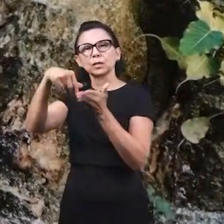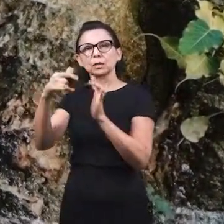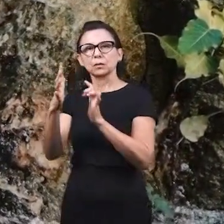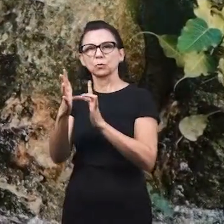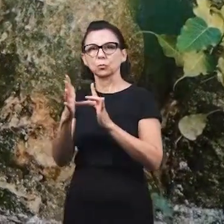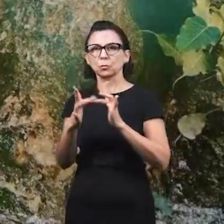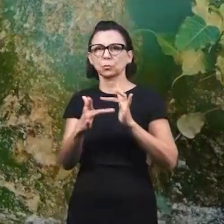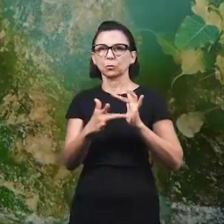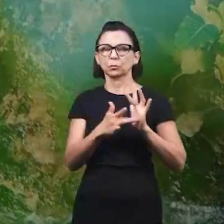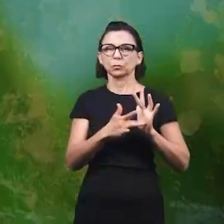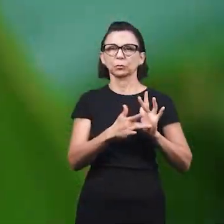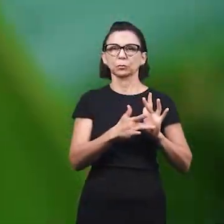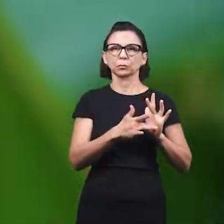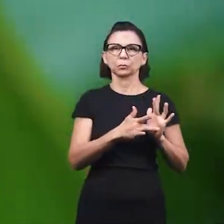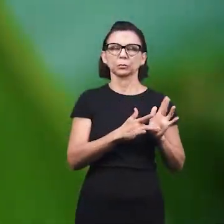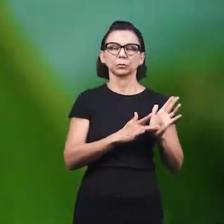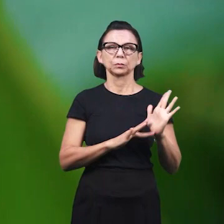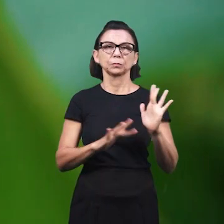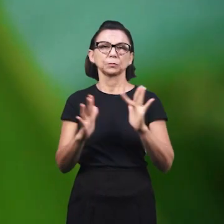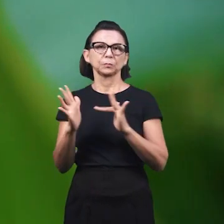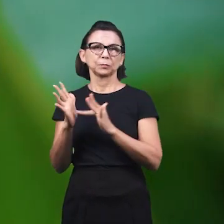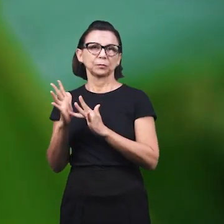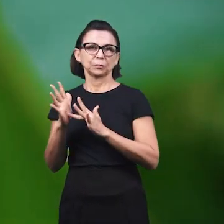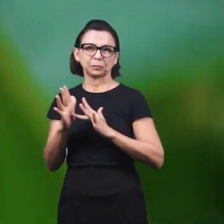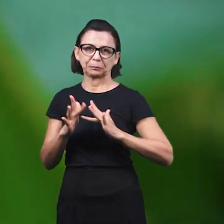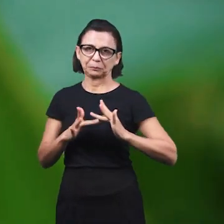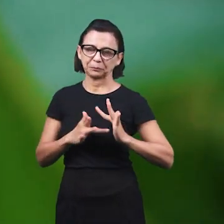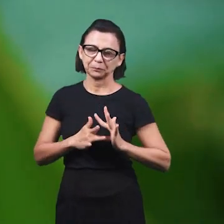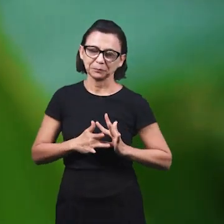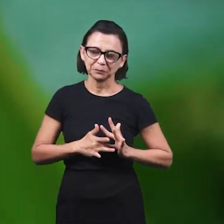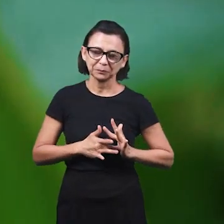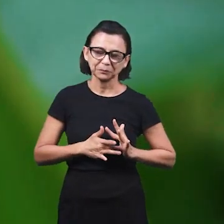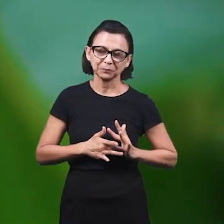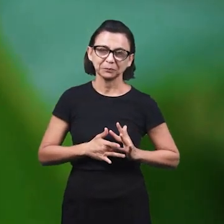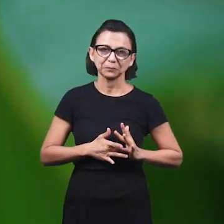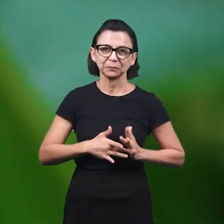День, когда Он отошел.